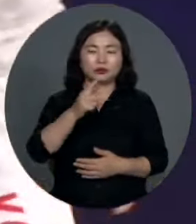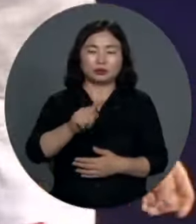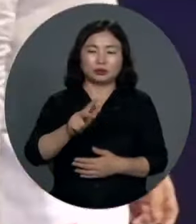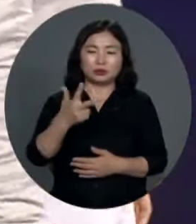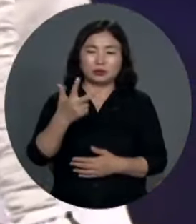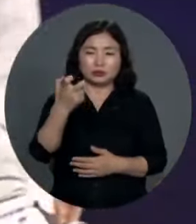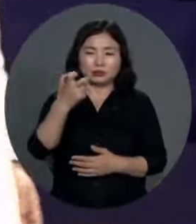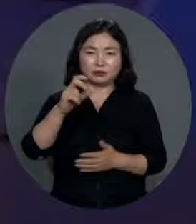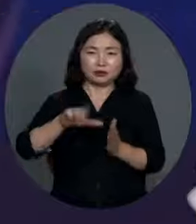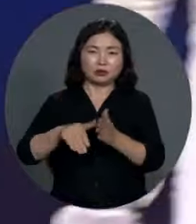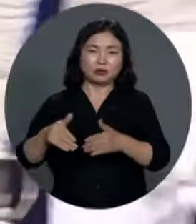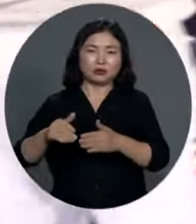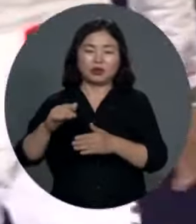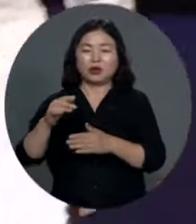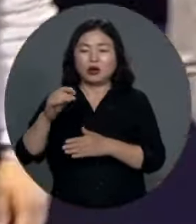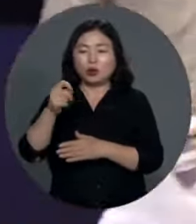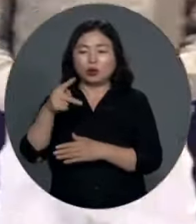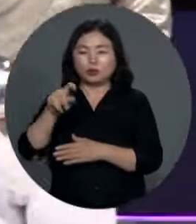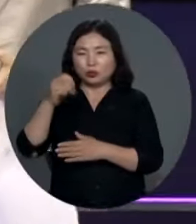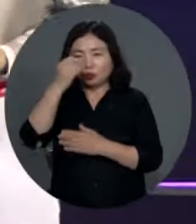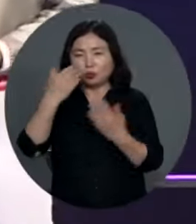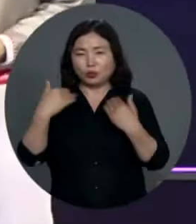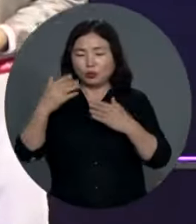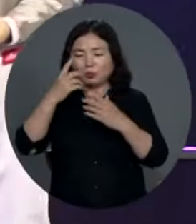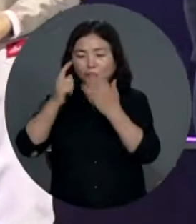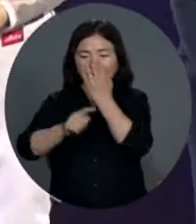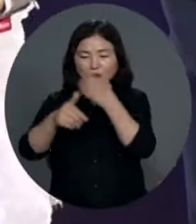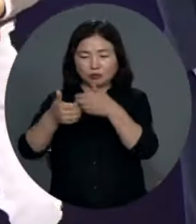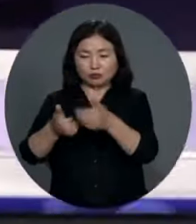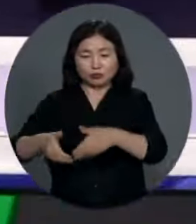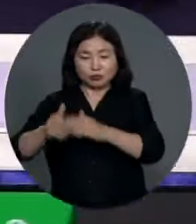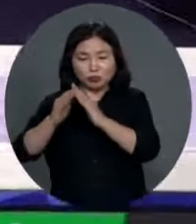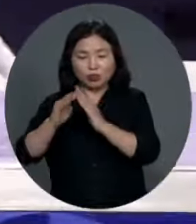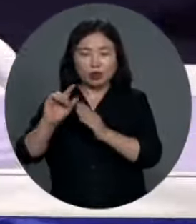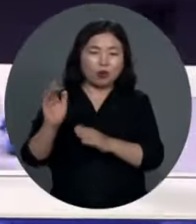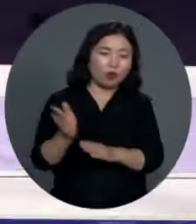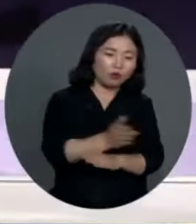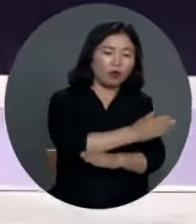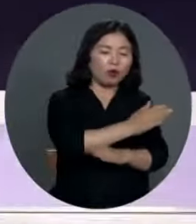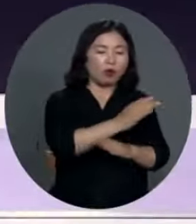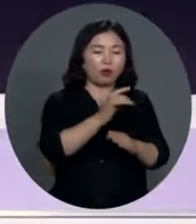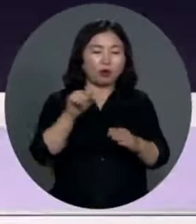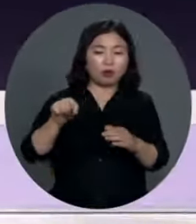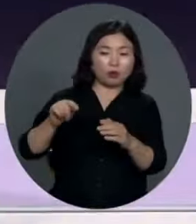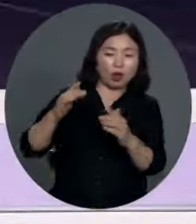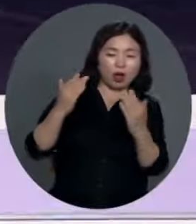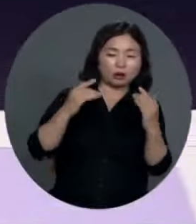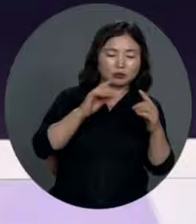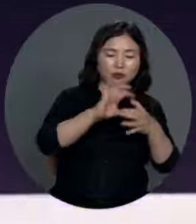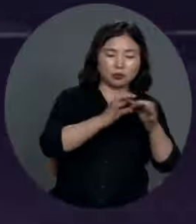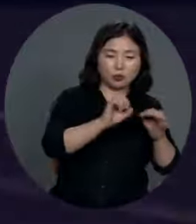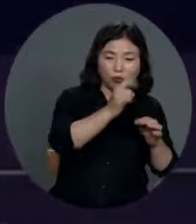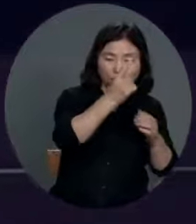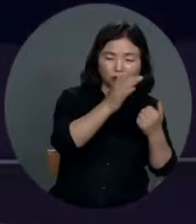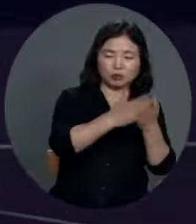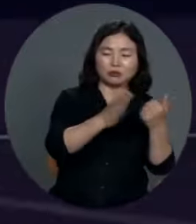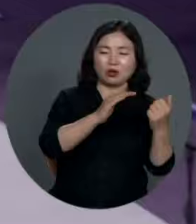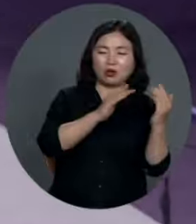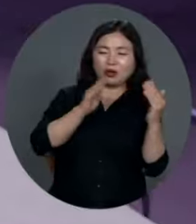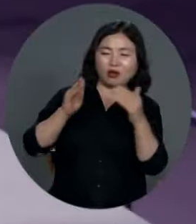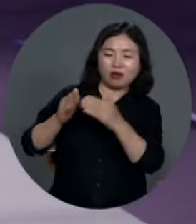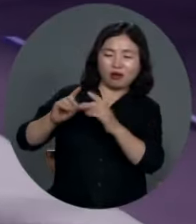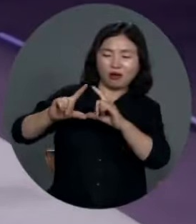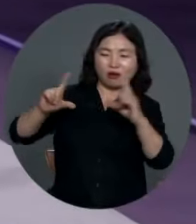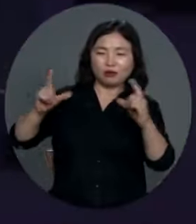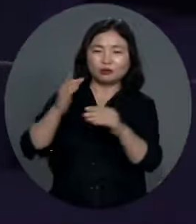1970년 창단한 대구 오성고 펜싱부가 이번 파리올림픽에서 새롭게 조명받고 있습니다. 펜싱 남자